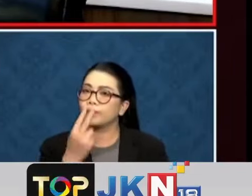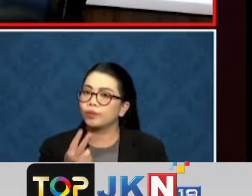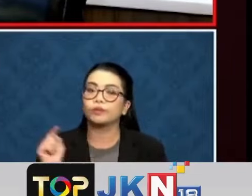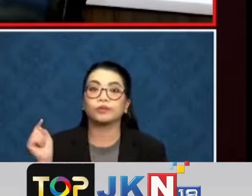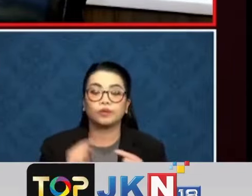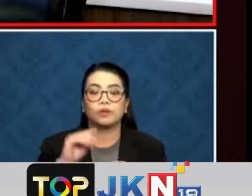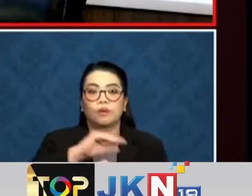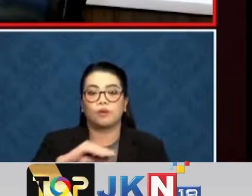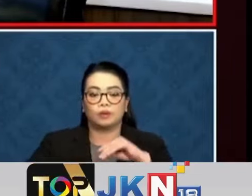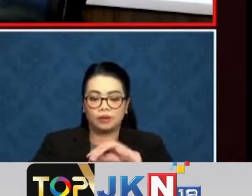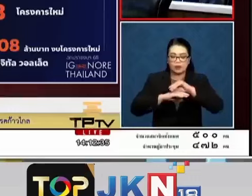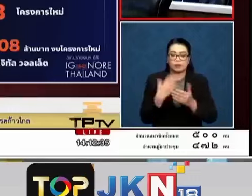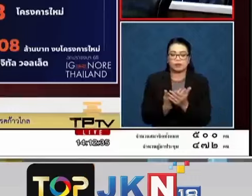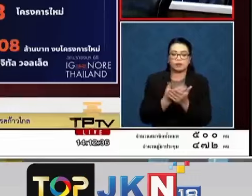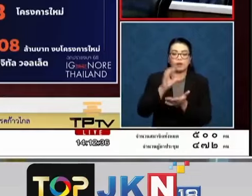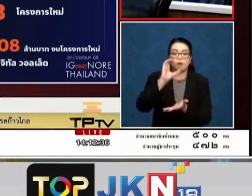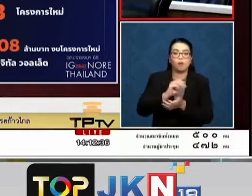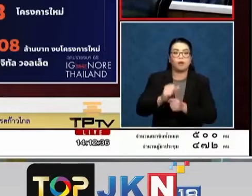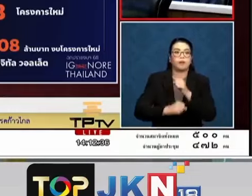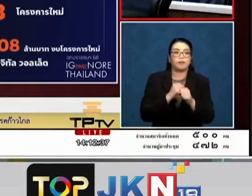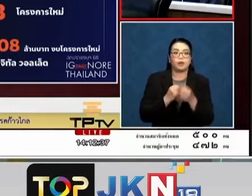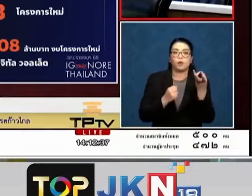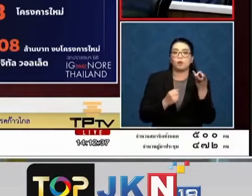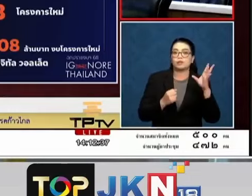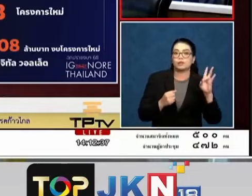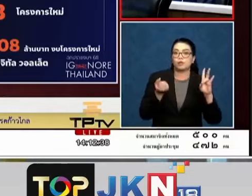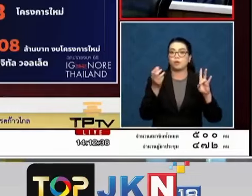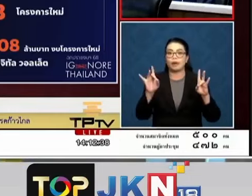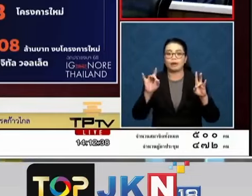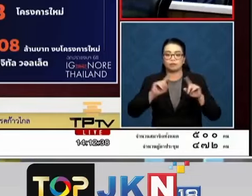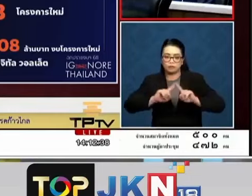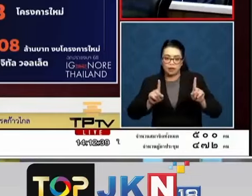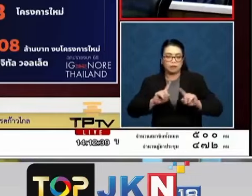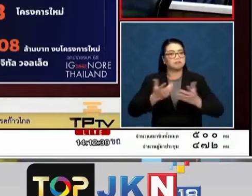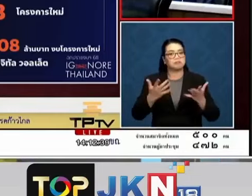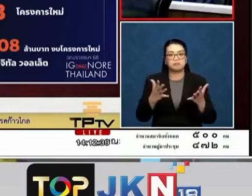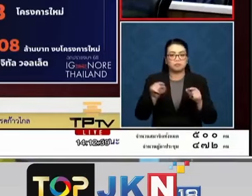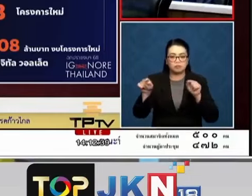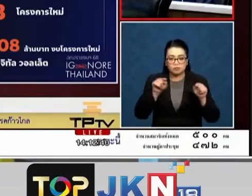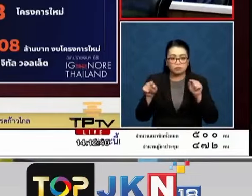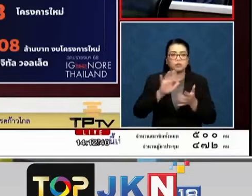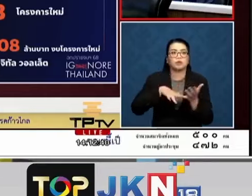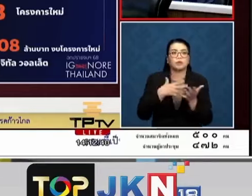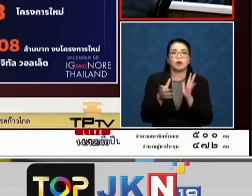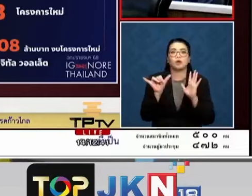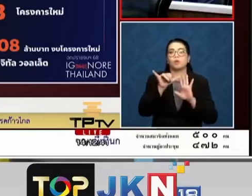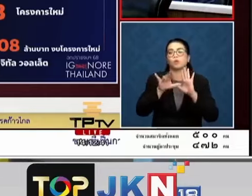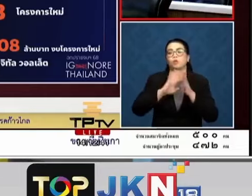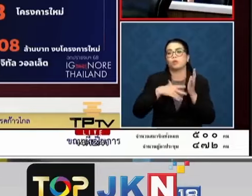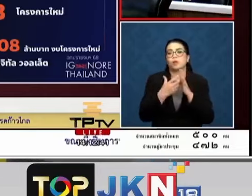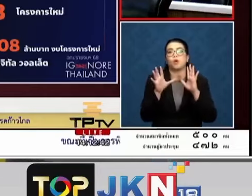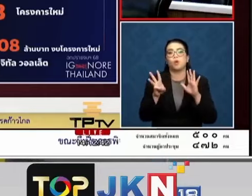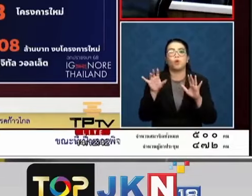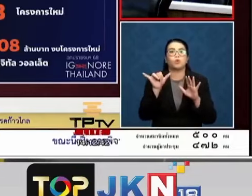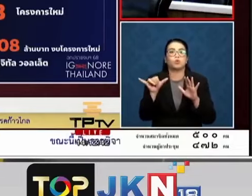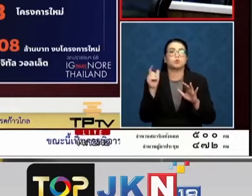ครงสร้างงบปี66จากปี68เนี่ยแทบไม่มีอะไร นี่คือการอภิปรายของรองหัวหน้าพรรคก้าวไกล ค่ะ นะซึ่งน่าจะเป็นคนที่อภิปรายลงรายละเอียด